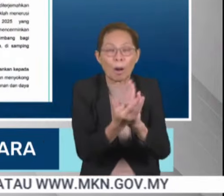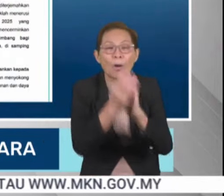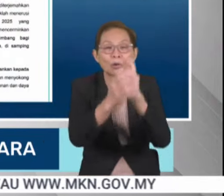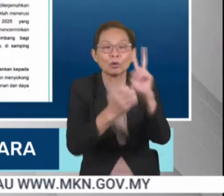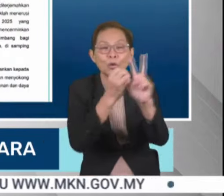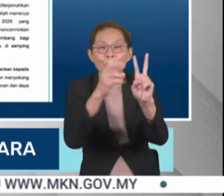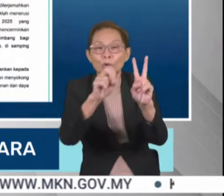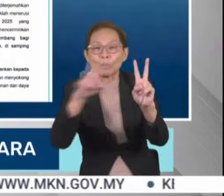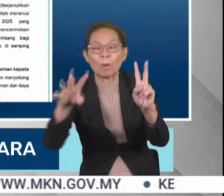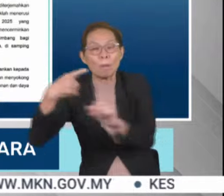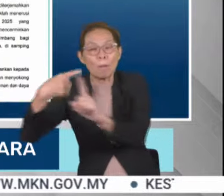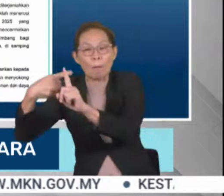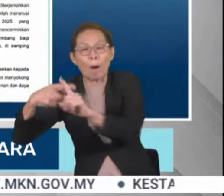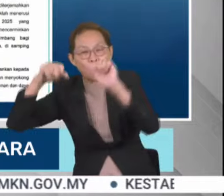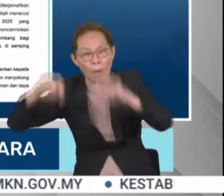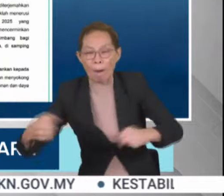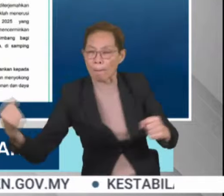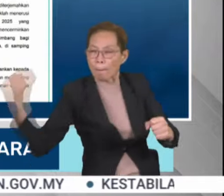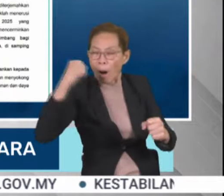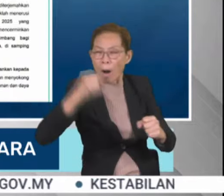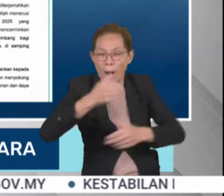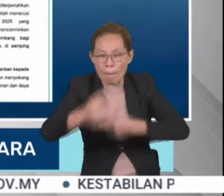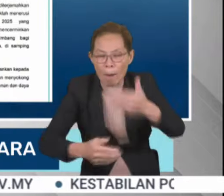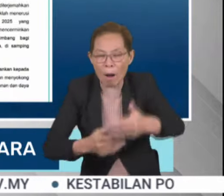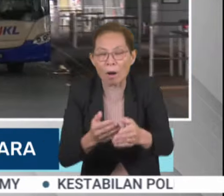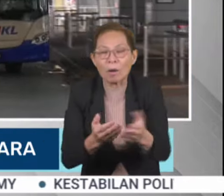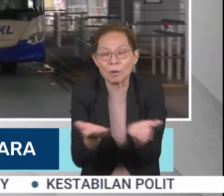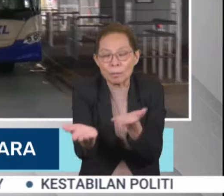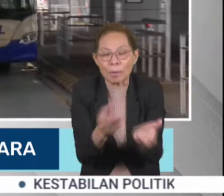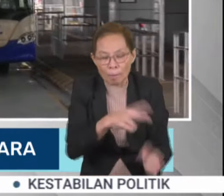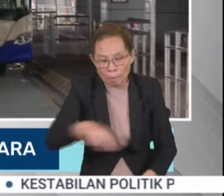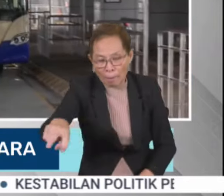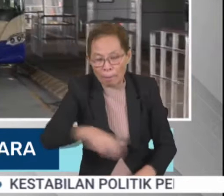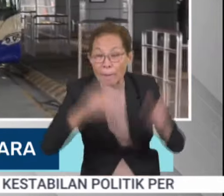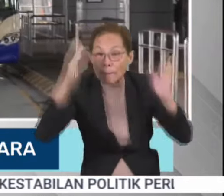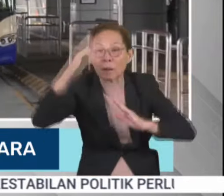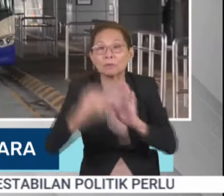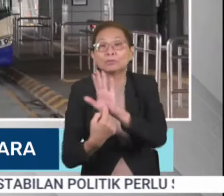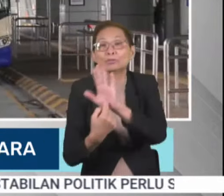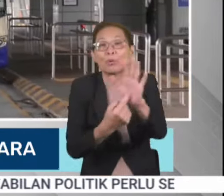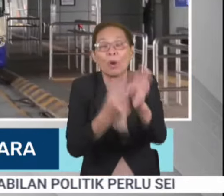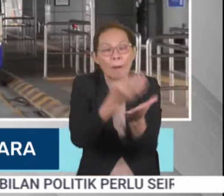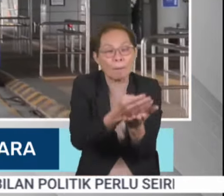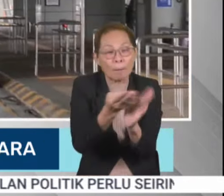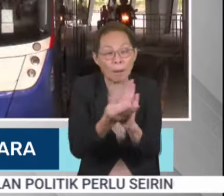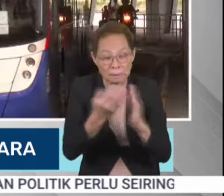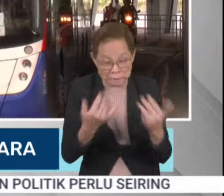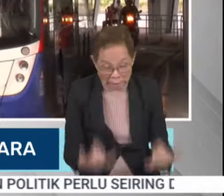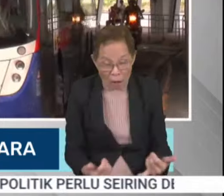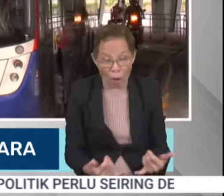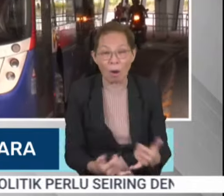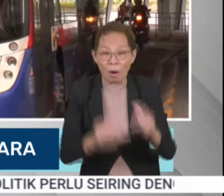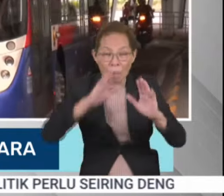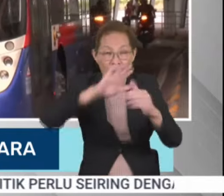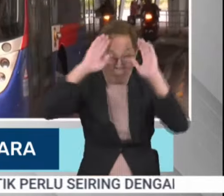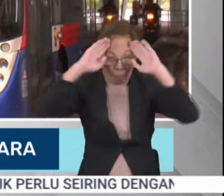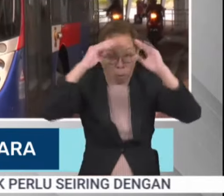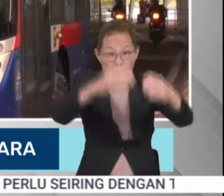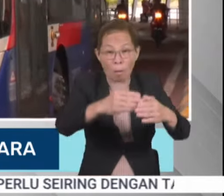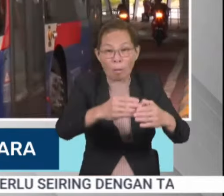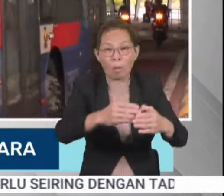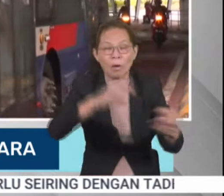2025 dapat memastikan kemampanan daya maju sektor perkhidmatan pengangkutan negara. Ia melihat belanjawan kali ini yang memberi penekanan